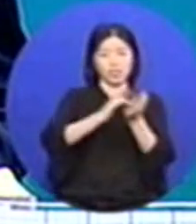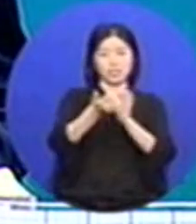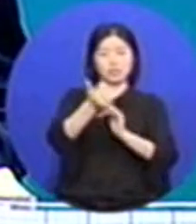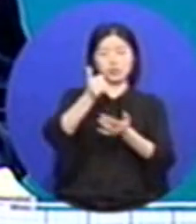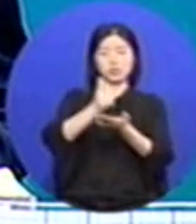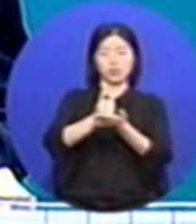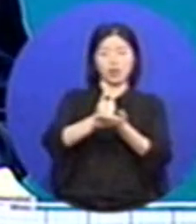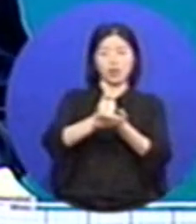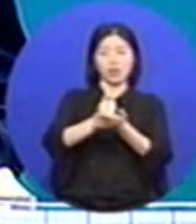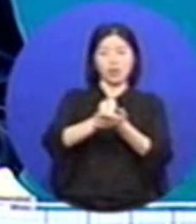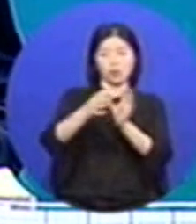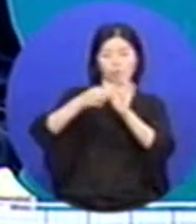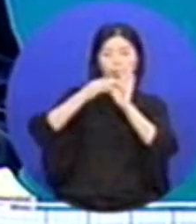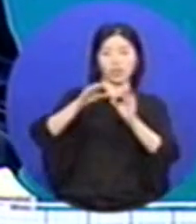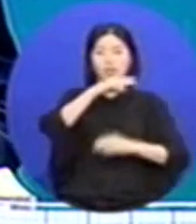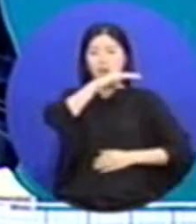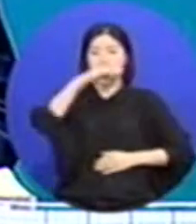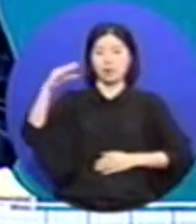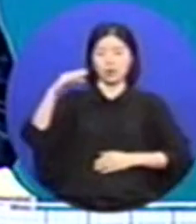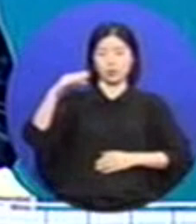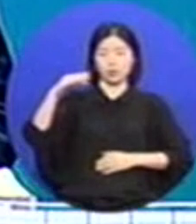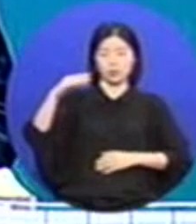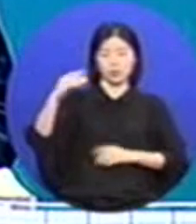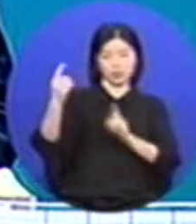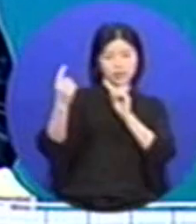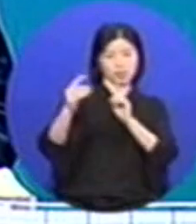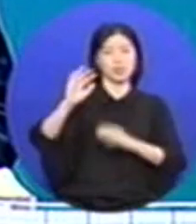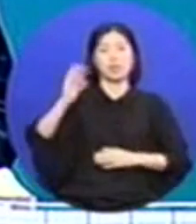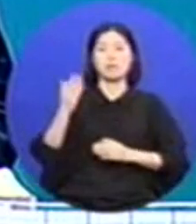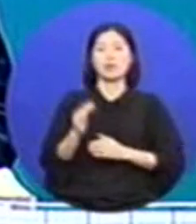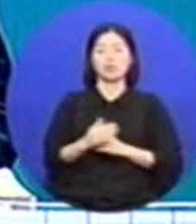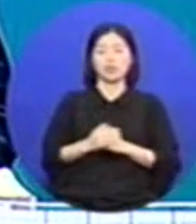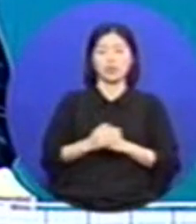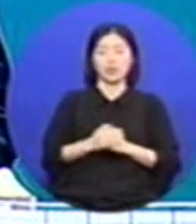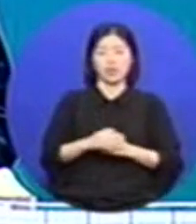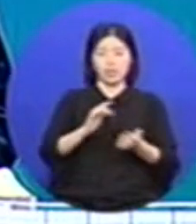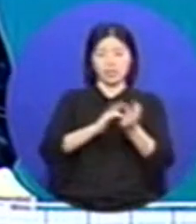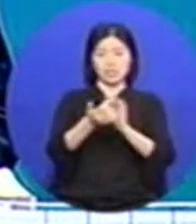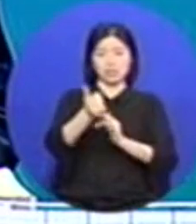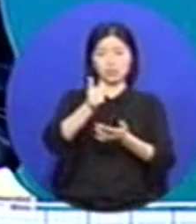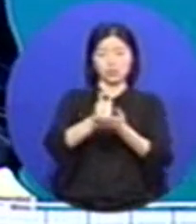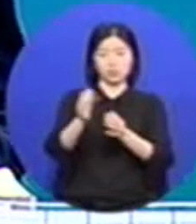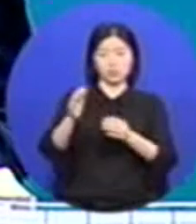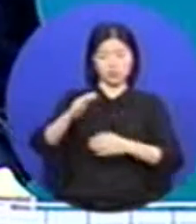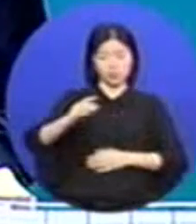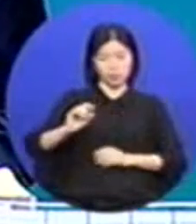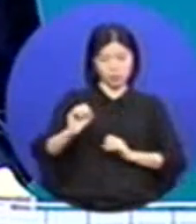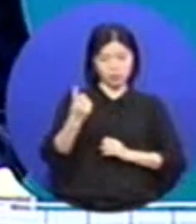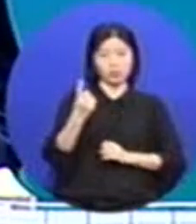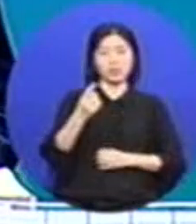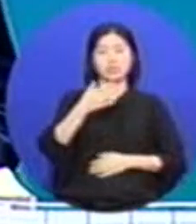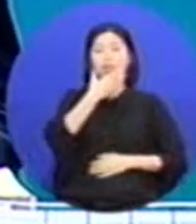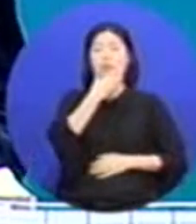인데요 내가 예수님으로 인해서 행복해 지는 거죠 예수님 나를 행복하게